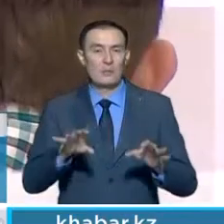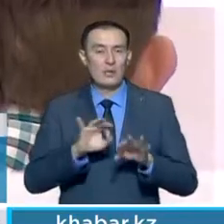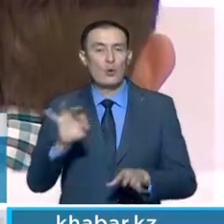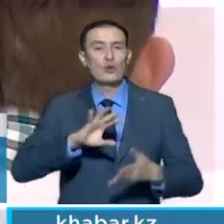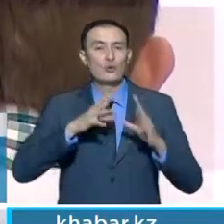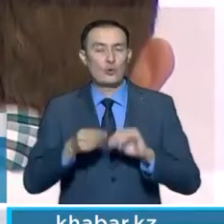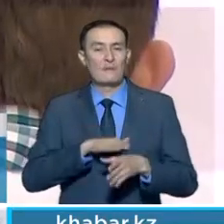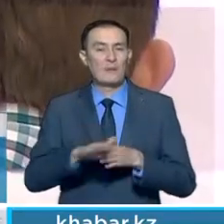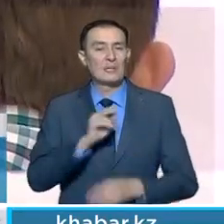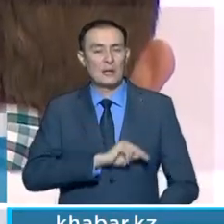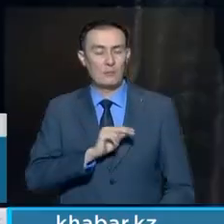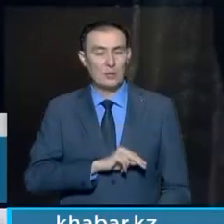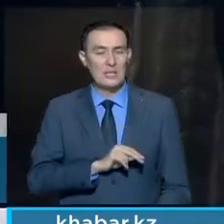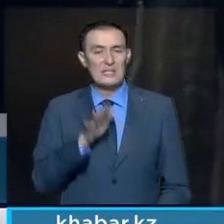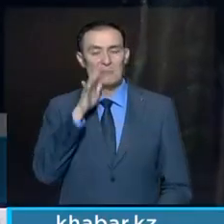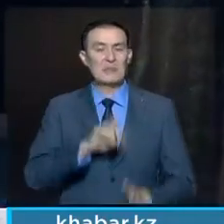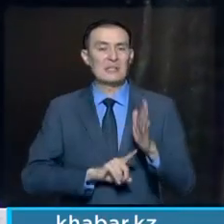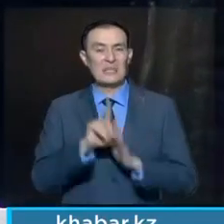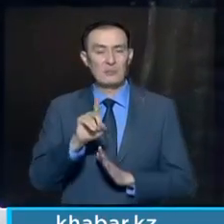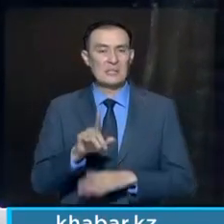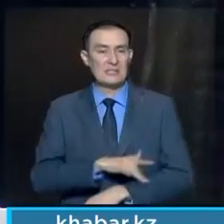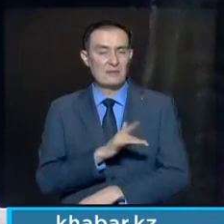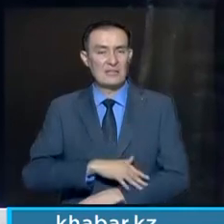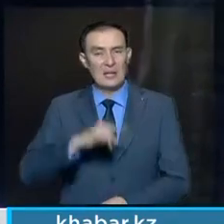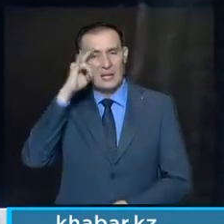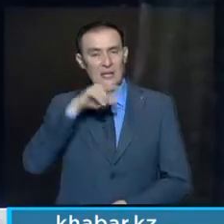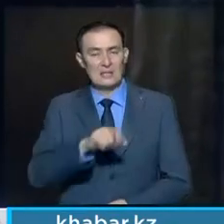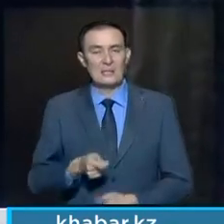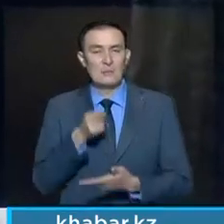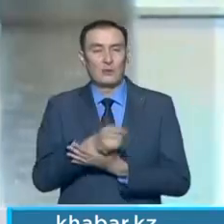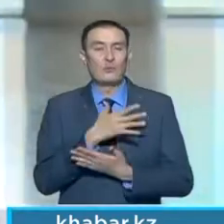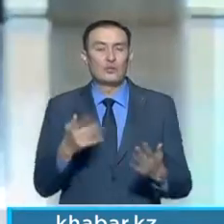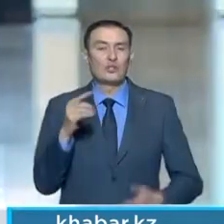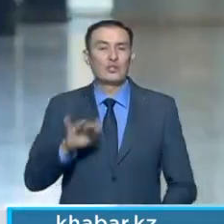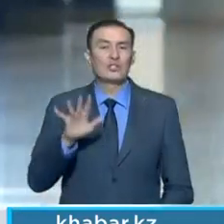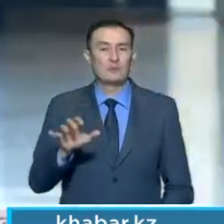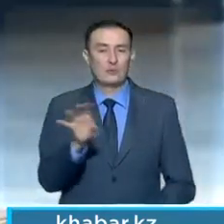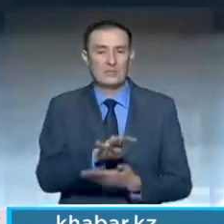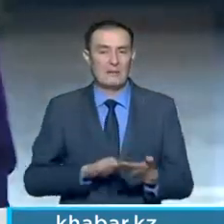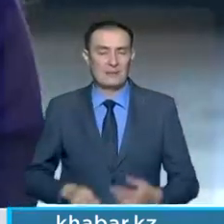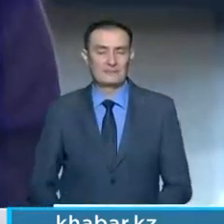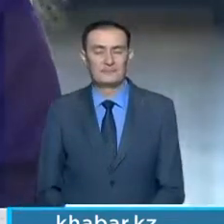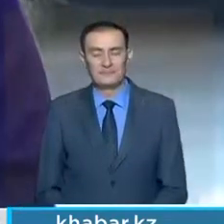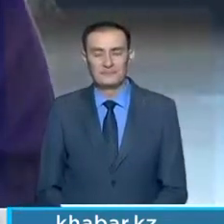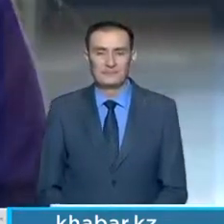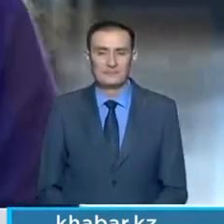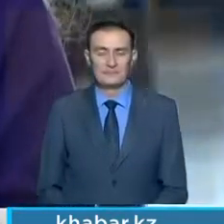об итогах выполненных работ с момента запуска сервиса казахстанцы уже подали более полутора тысяч заявок